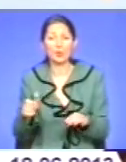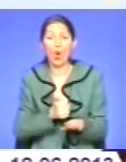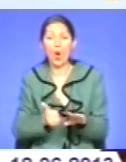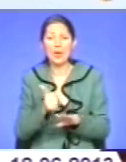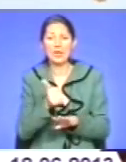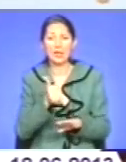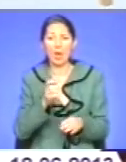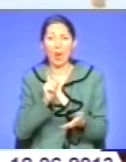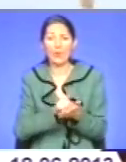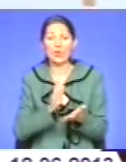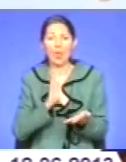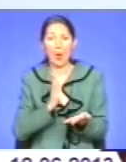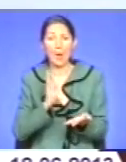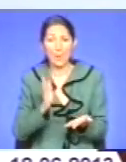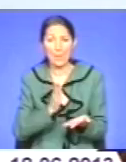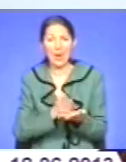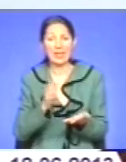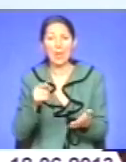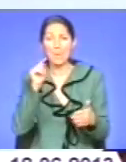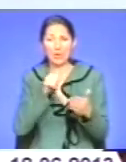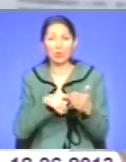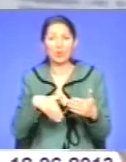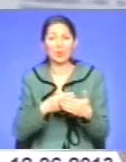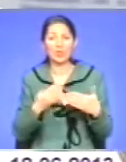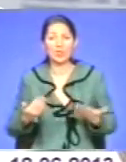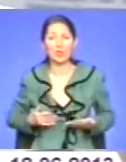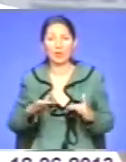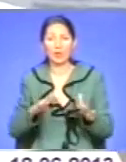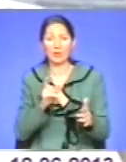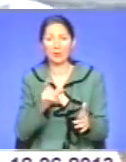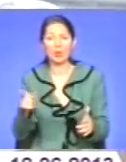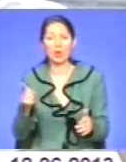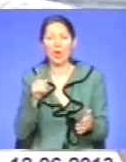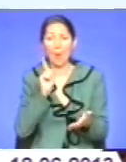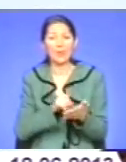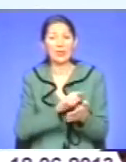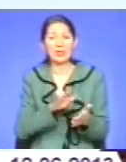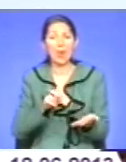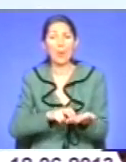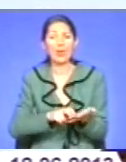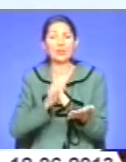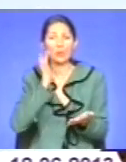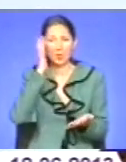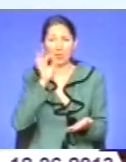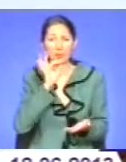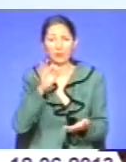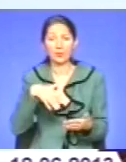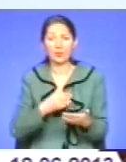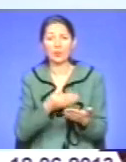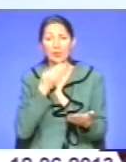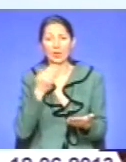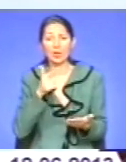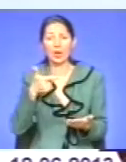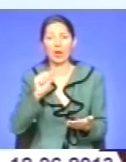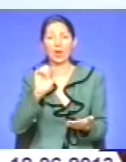повинні мати не тільки мету своєї життєвої діяльності. Люди повинні не боятися мріяти, наголосив у своїй доповіді Богдан Гаврилишин. Люди,